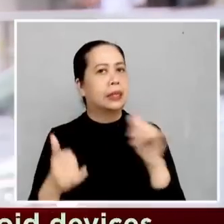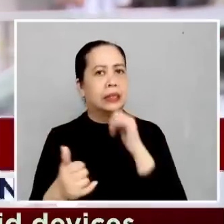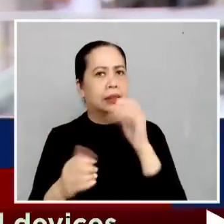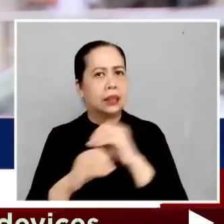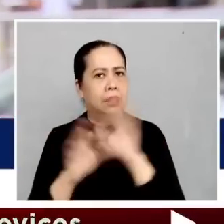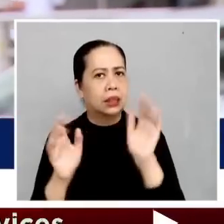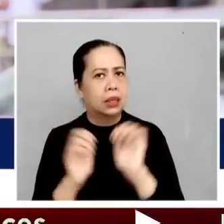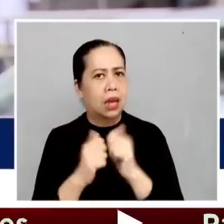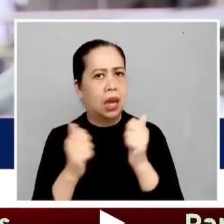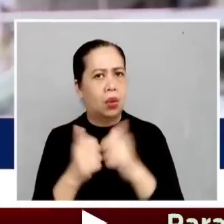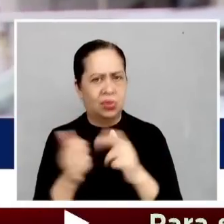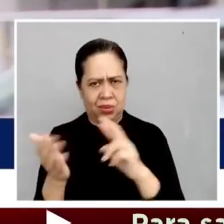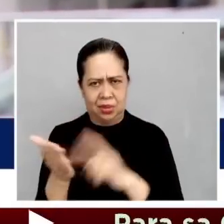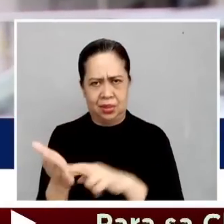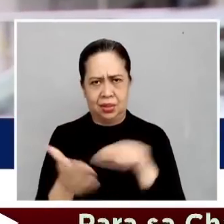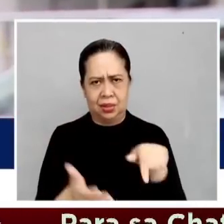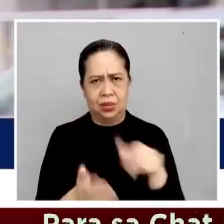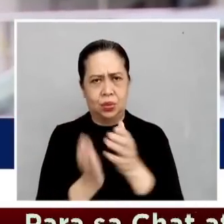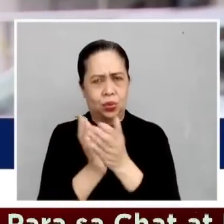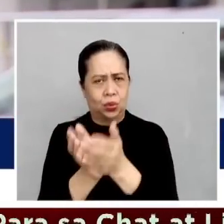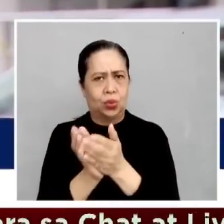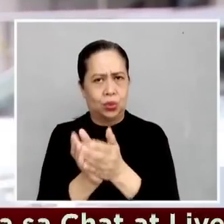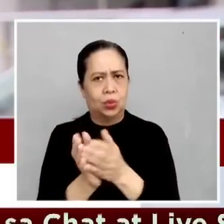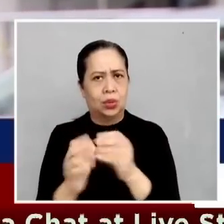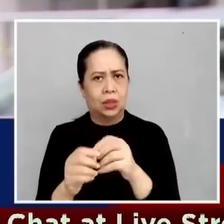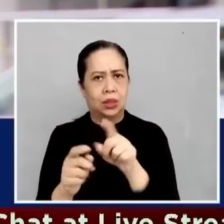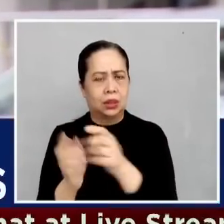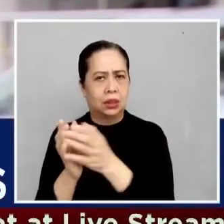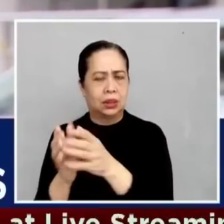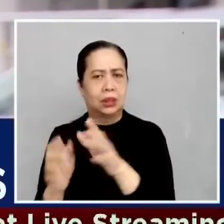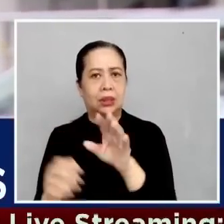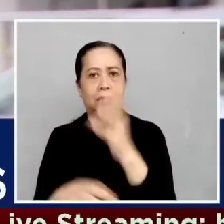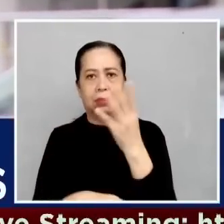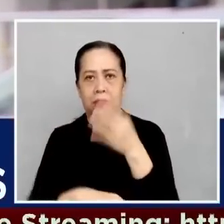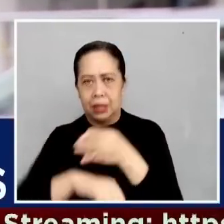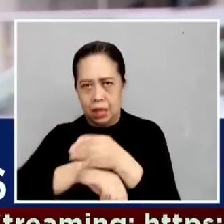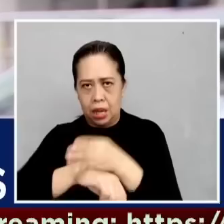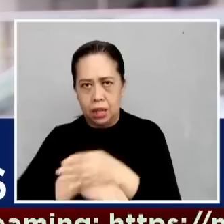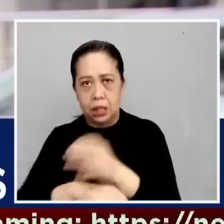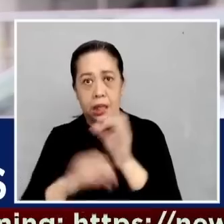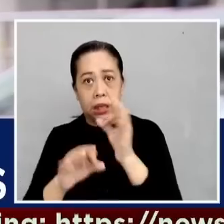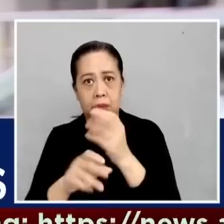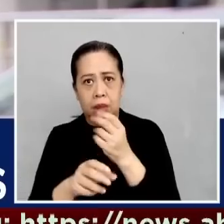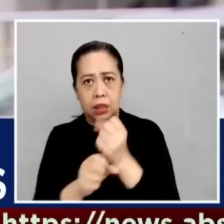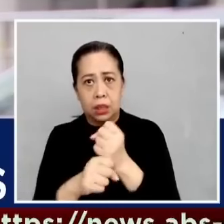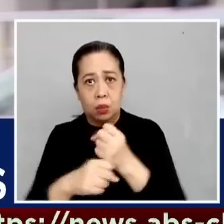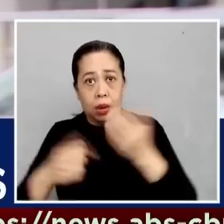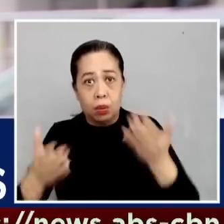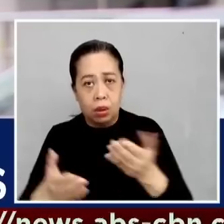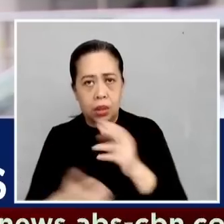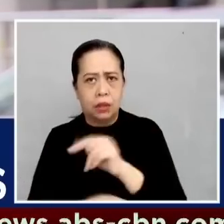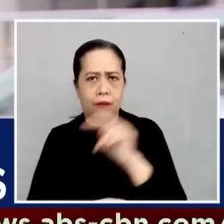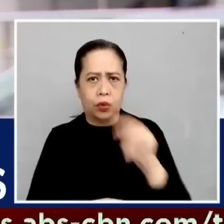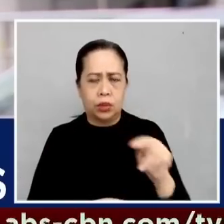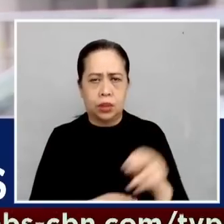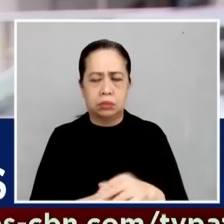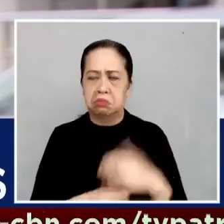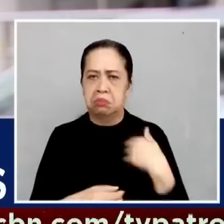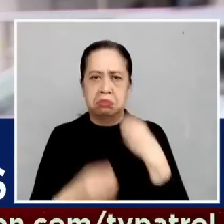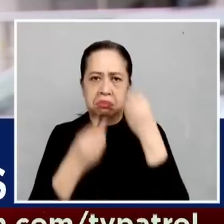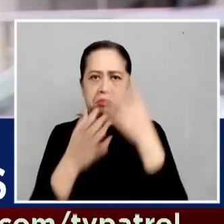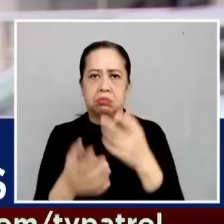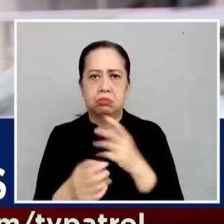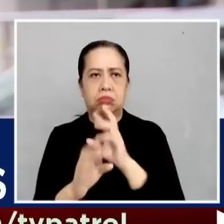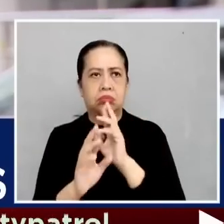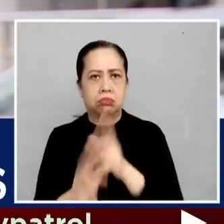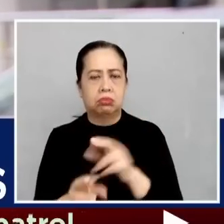paano narehistro ang MT Princess Empress sa isang shipyard sa Bataan kung ginawa ito sa Navotas. Wala pa rin binibigay na pahayag